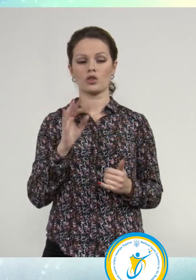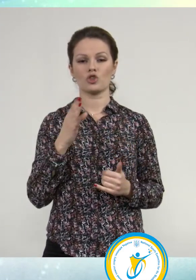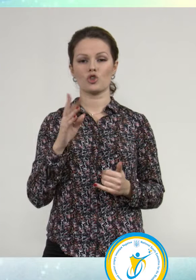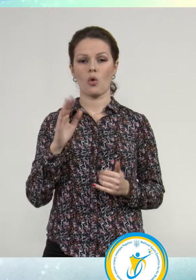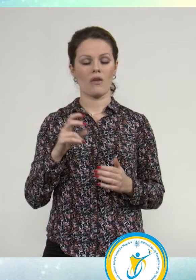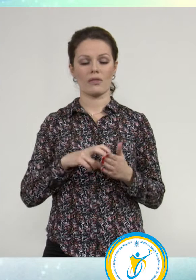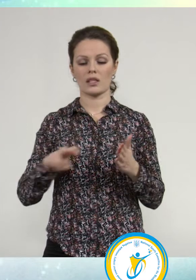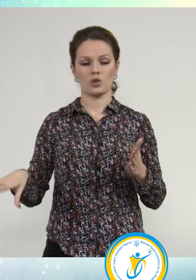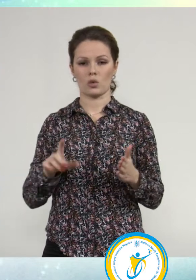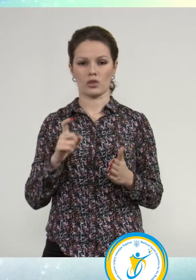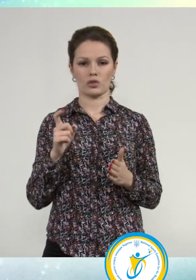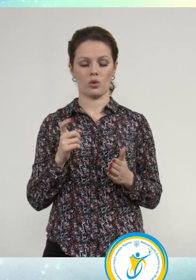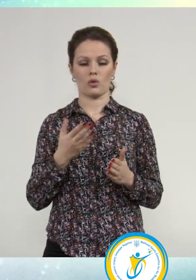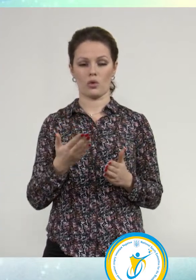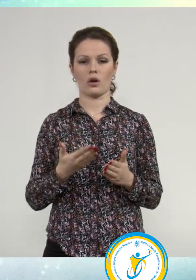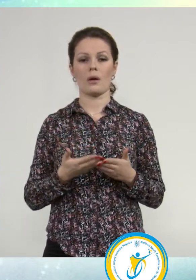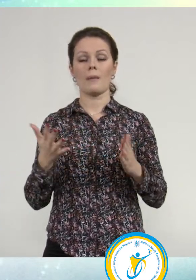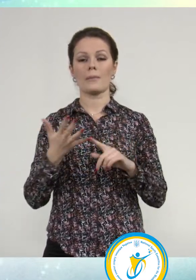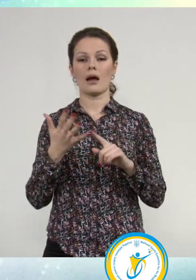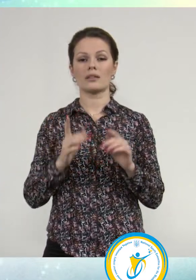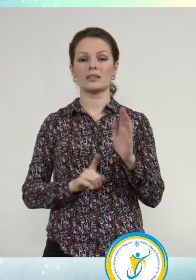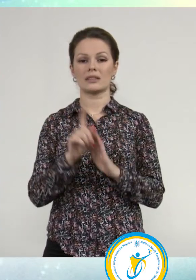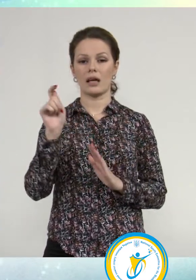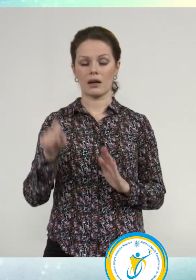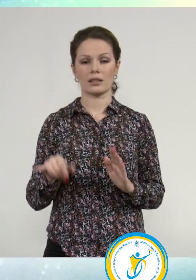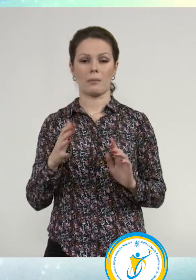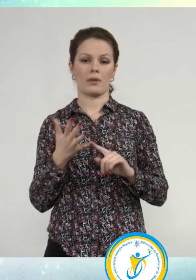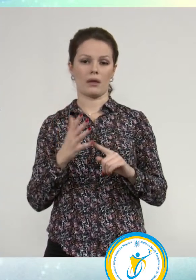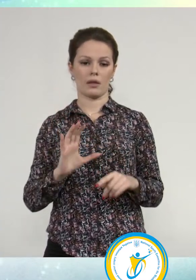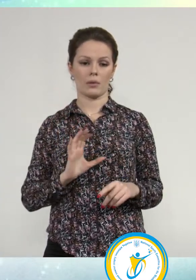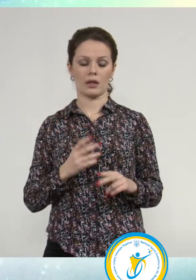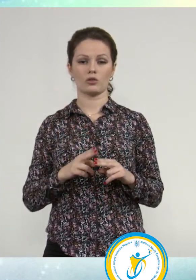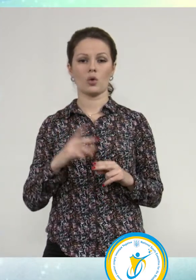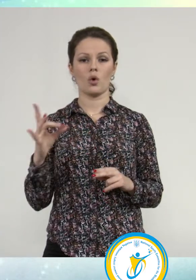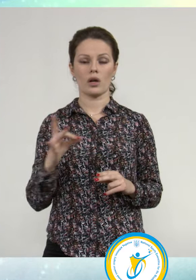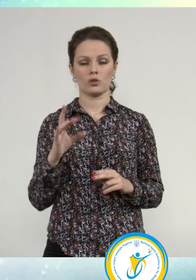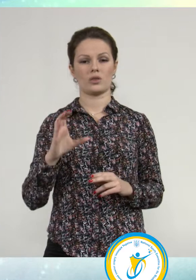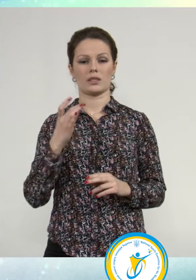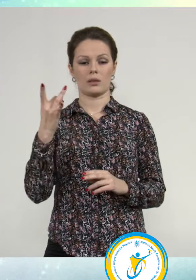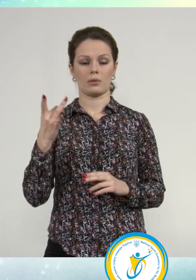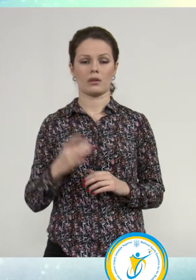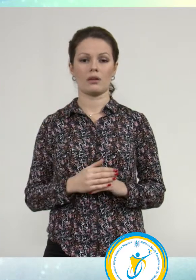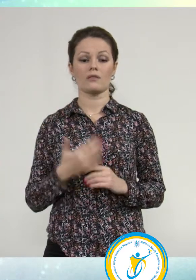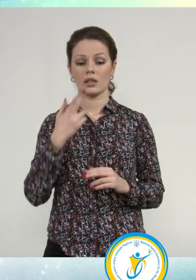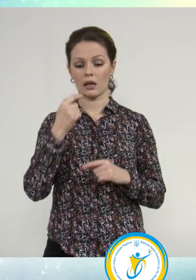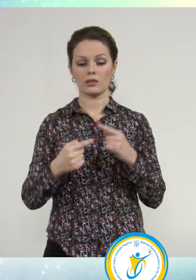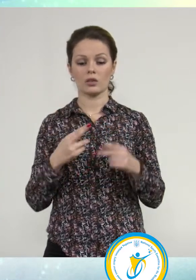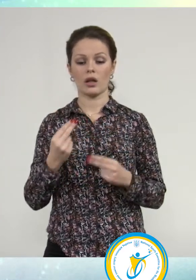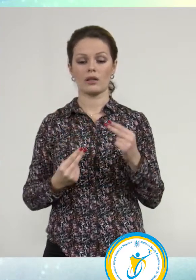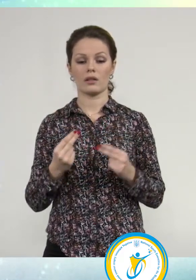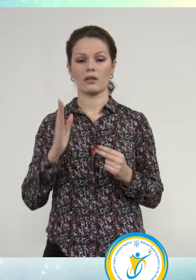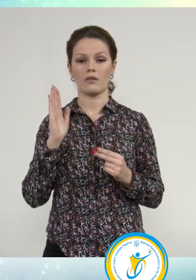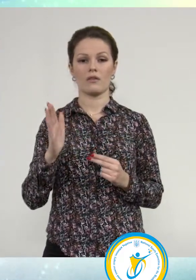сходить з нього. 5-й старт на цих іграх і 5-та медаль. Цього разу срібна. Вже традиційно для Ігору Пхьончхані